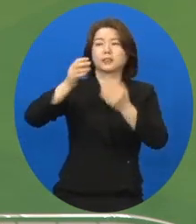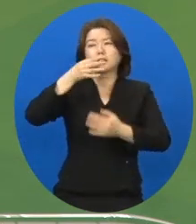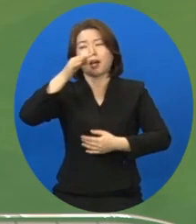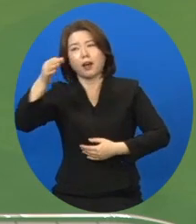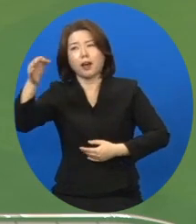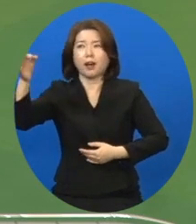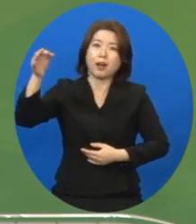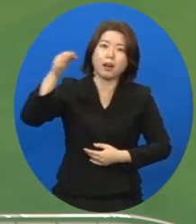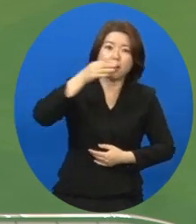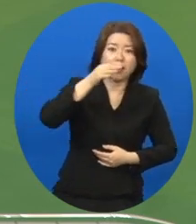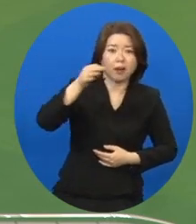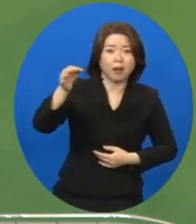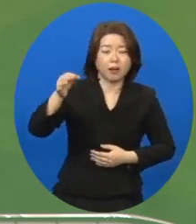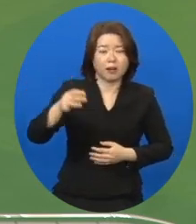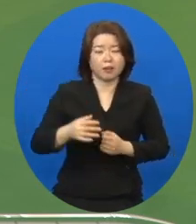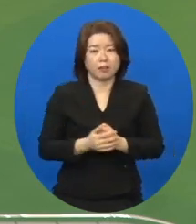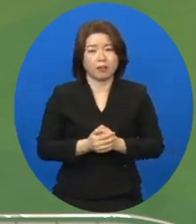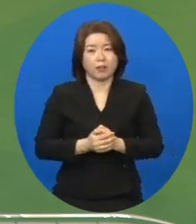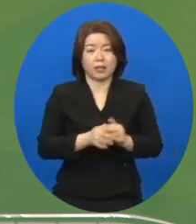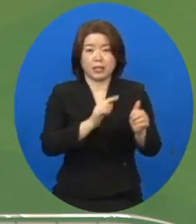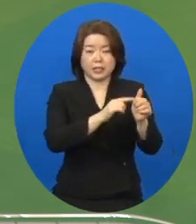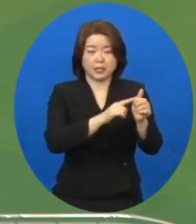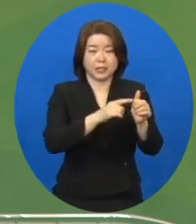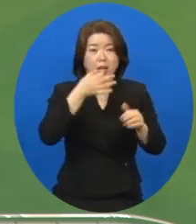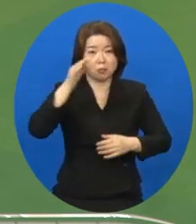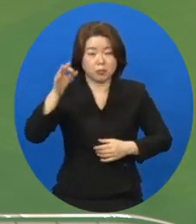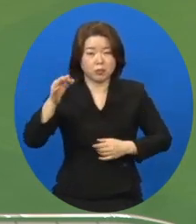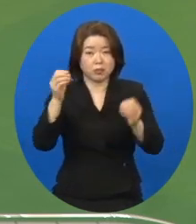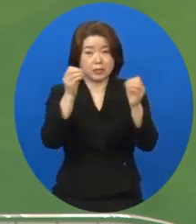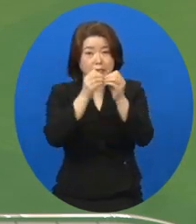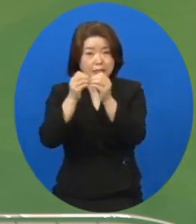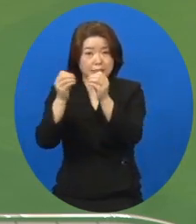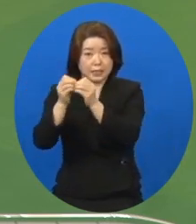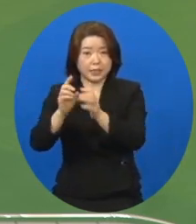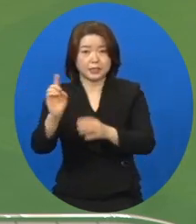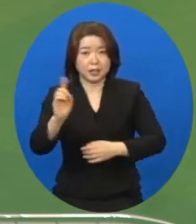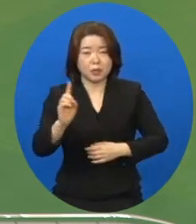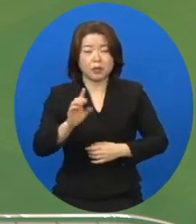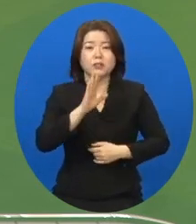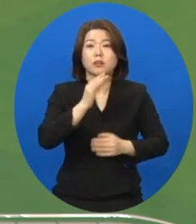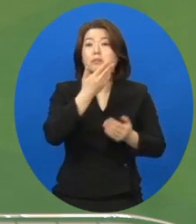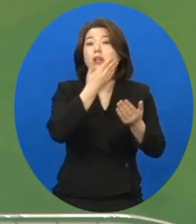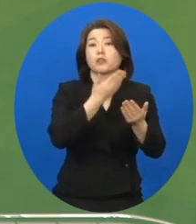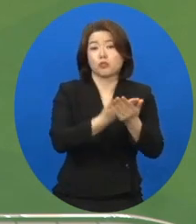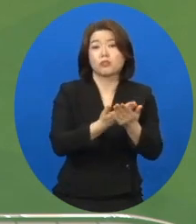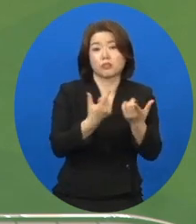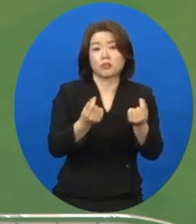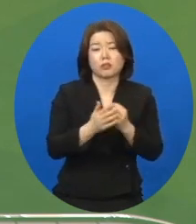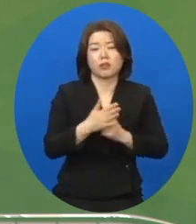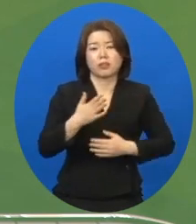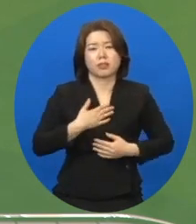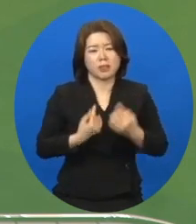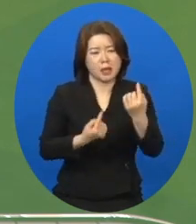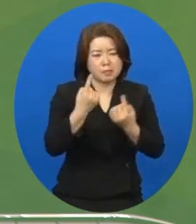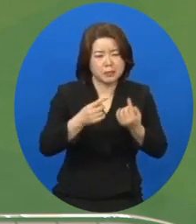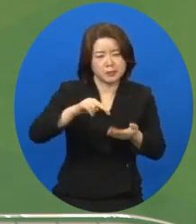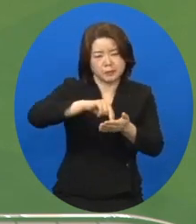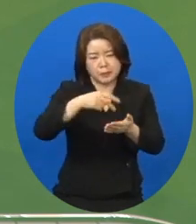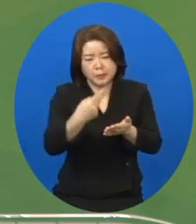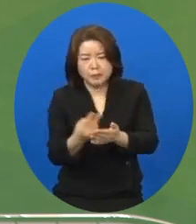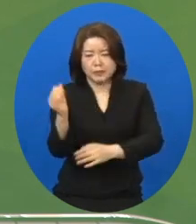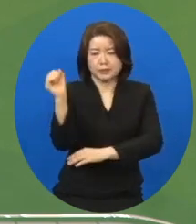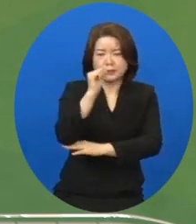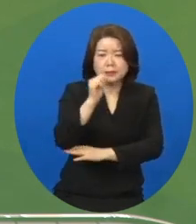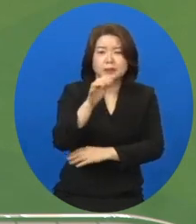거예요. 그가 불렀던 찬송과 가사가 참 귀하더라고요. 나 비록 넘어지며